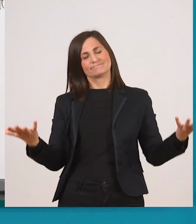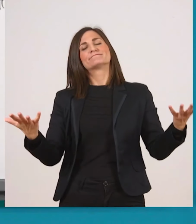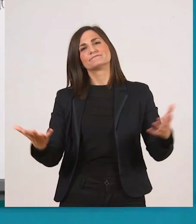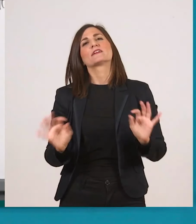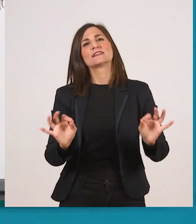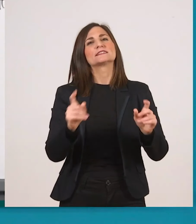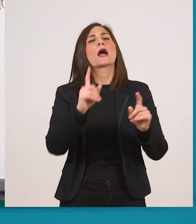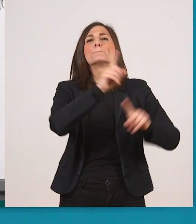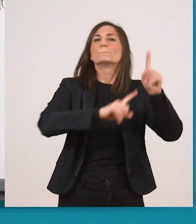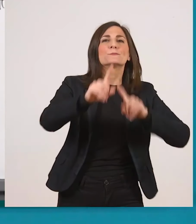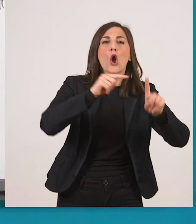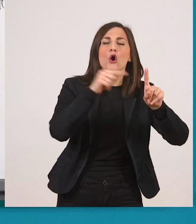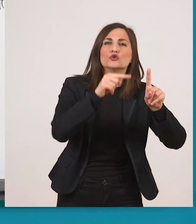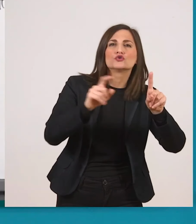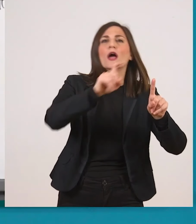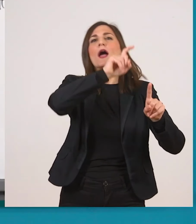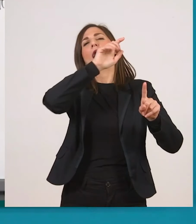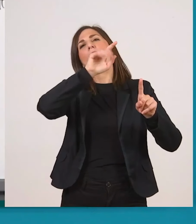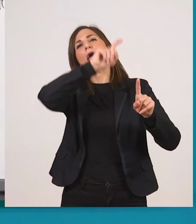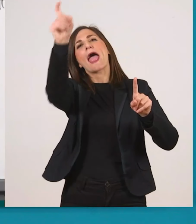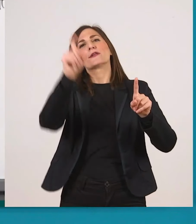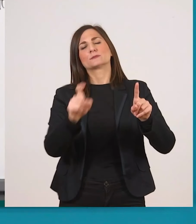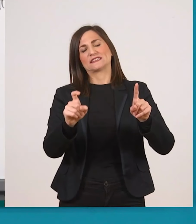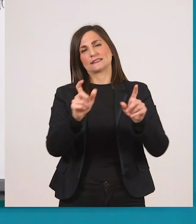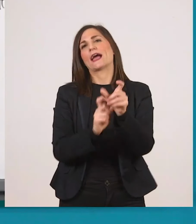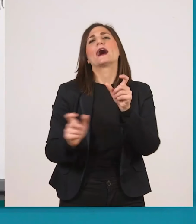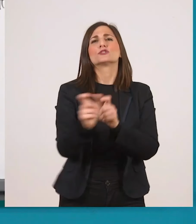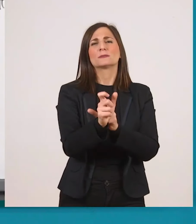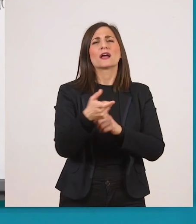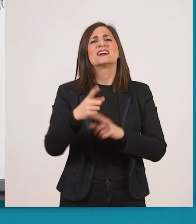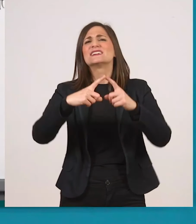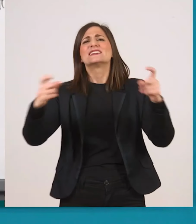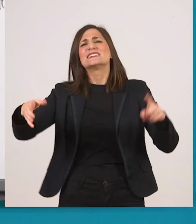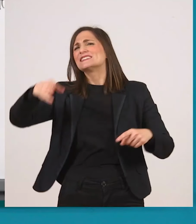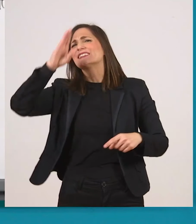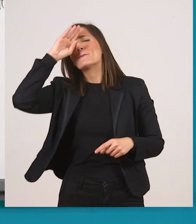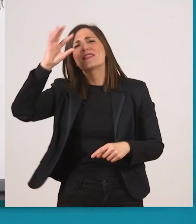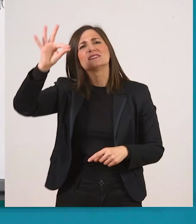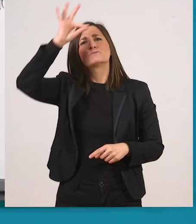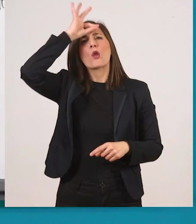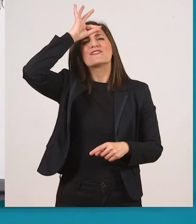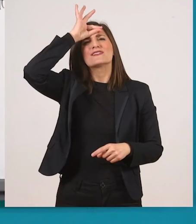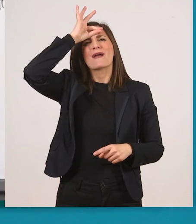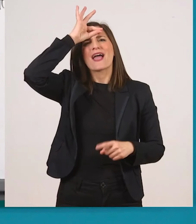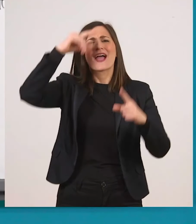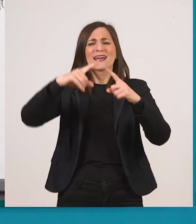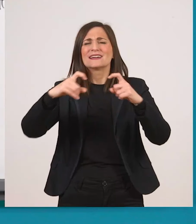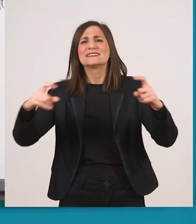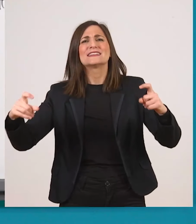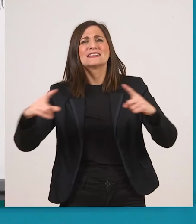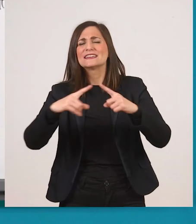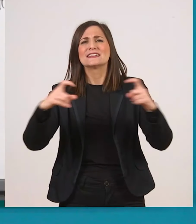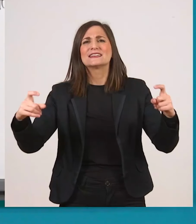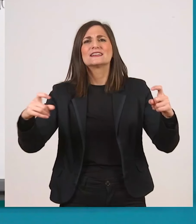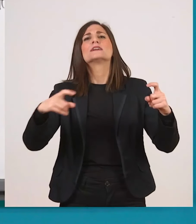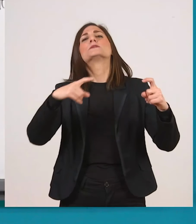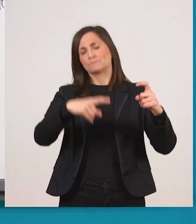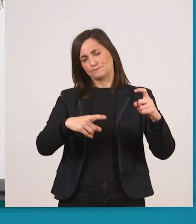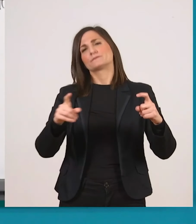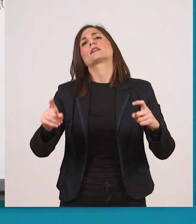ποιος είναι ερωτηματική αντωνυμία. Τι έπαθες, πολύφημε. Ο Κύκλοπας, ε. Ο Κύκλοπας. Το